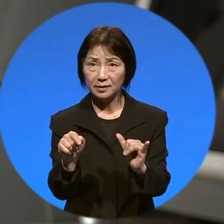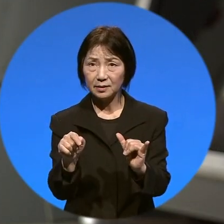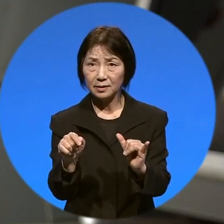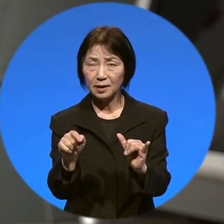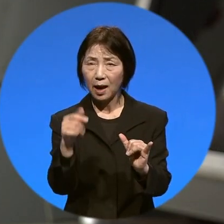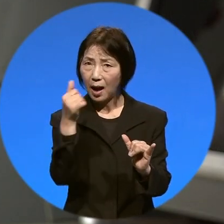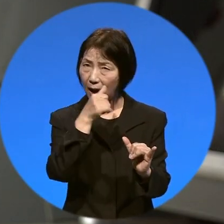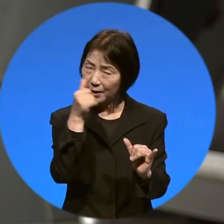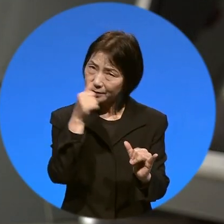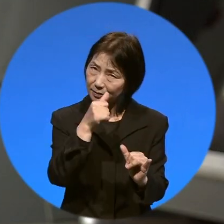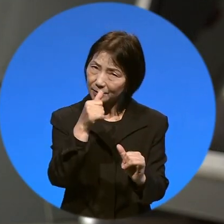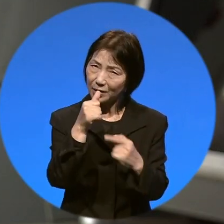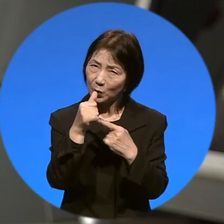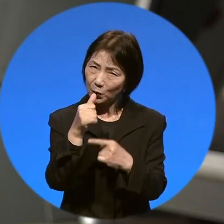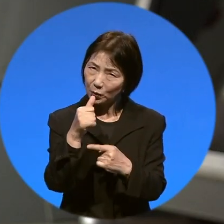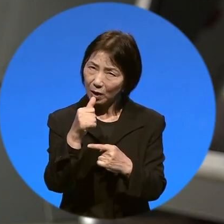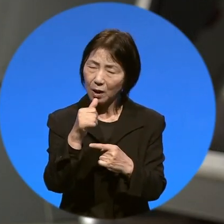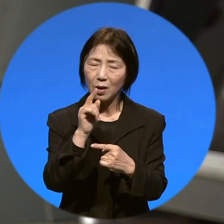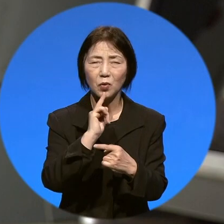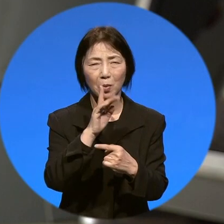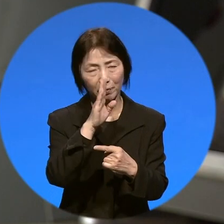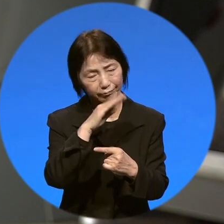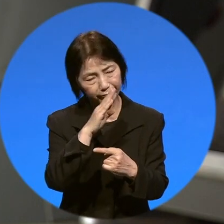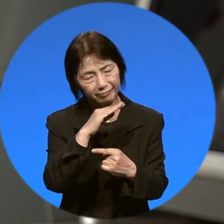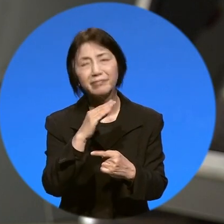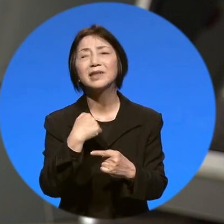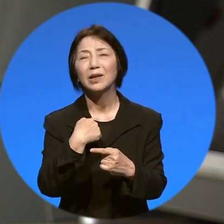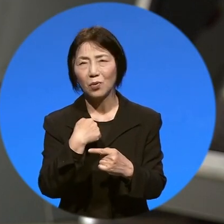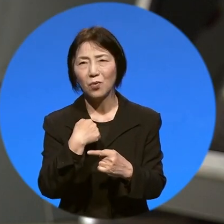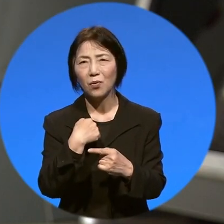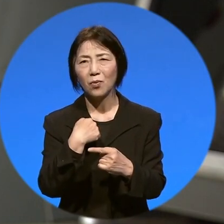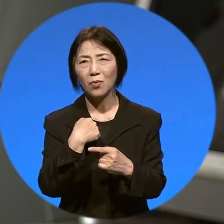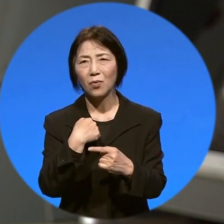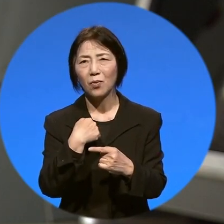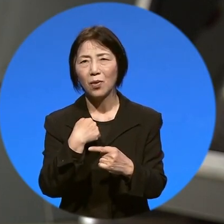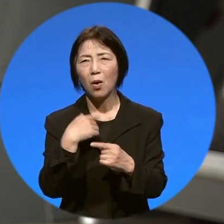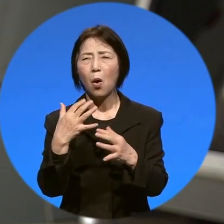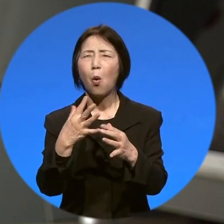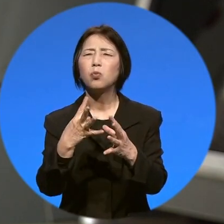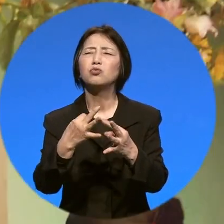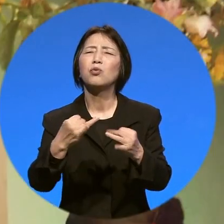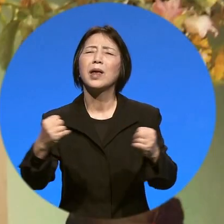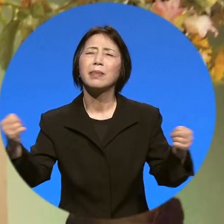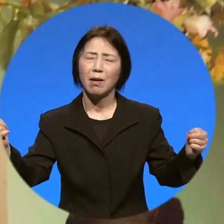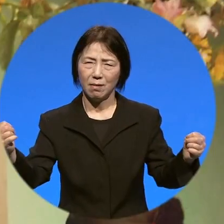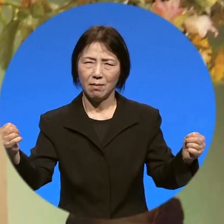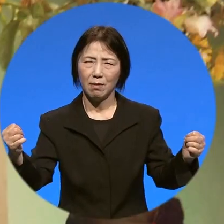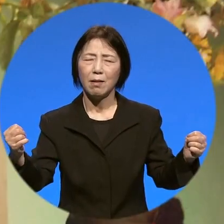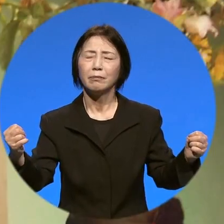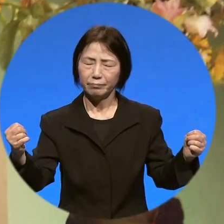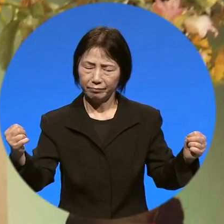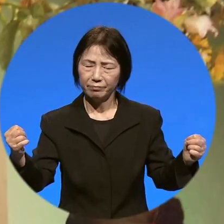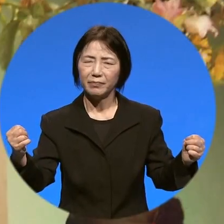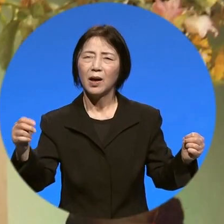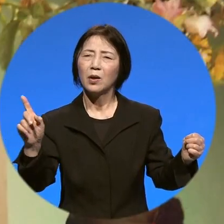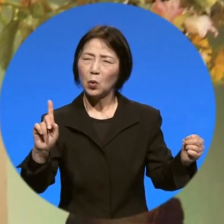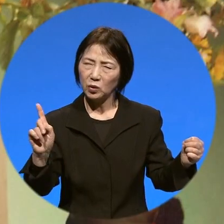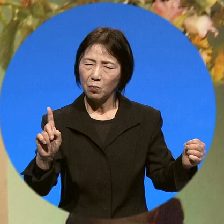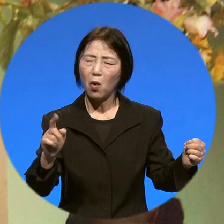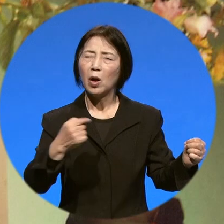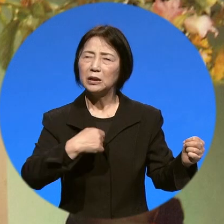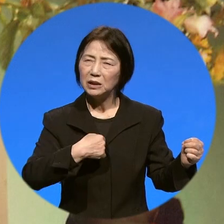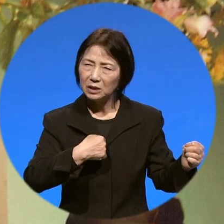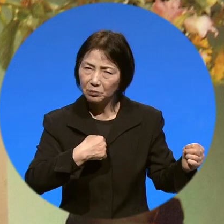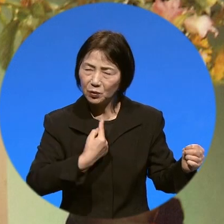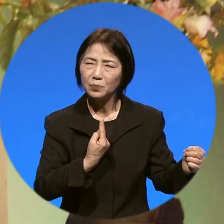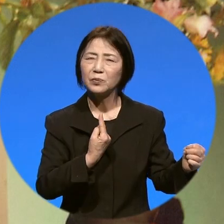犯罪というとあまり言葉は良くないんですけれども、ただ大下りはしたからね、どうしてもこれは自分が自